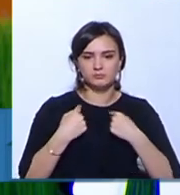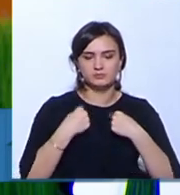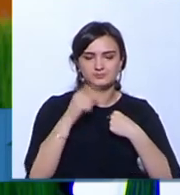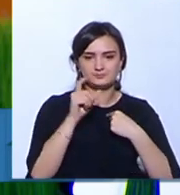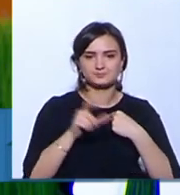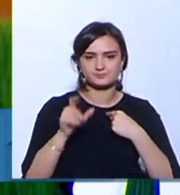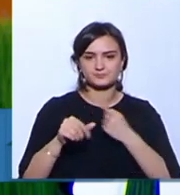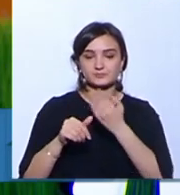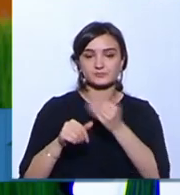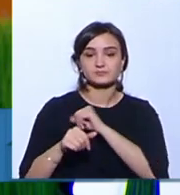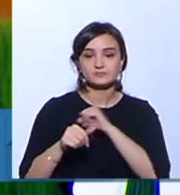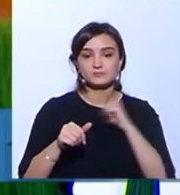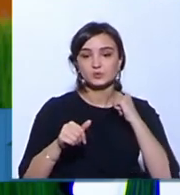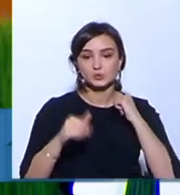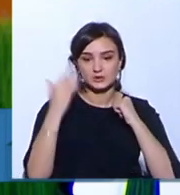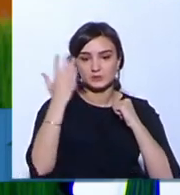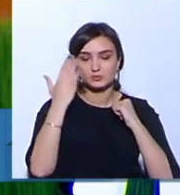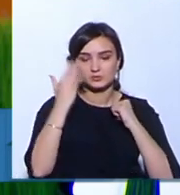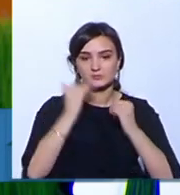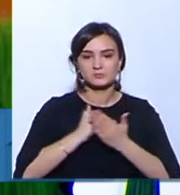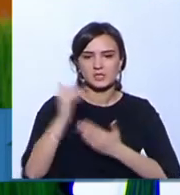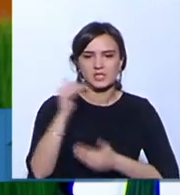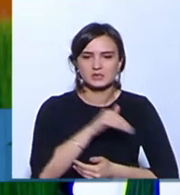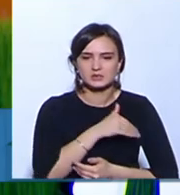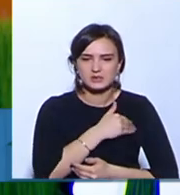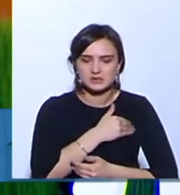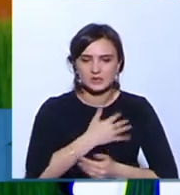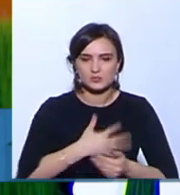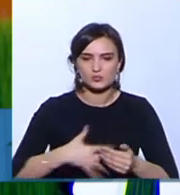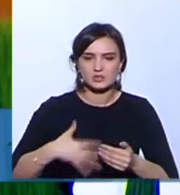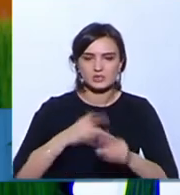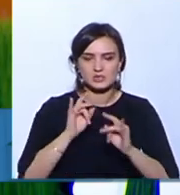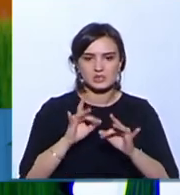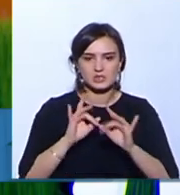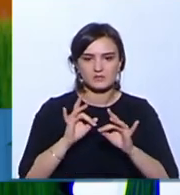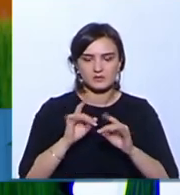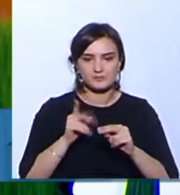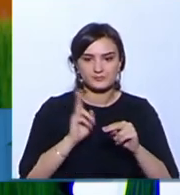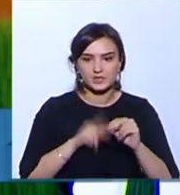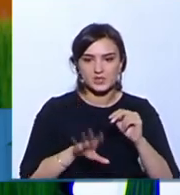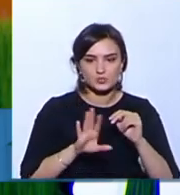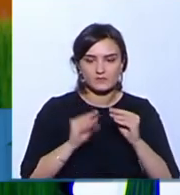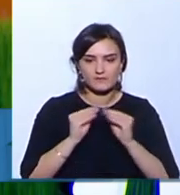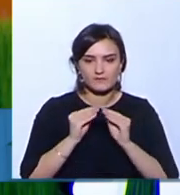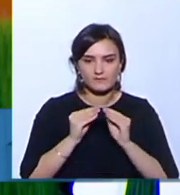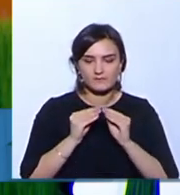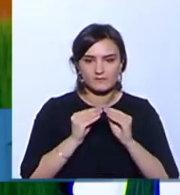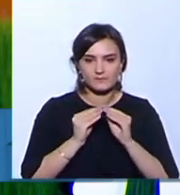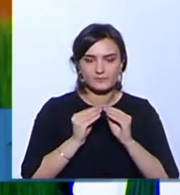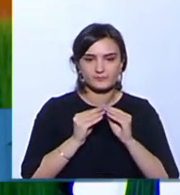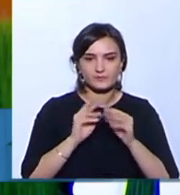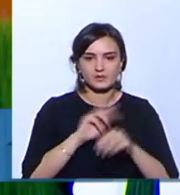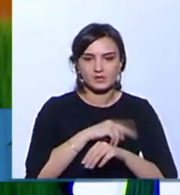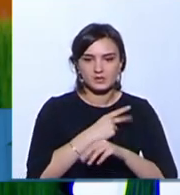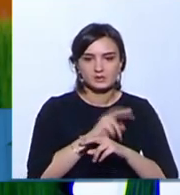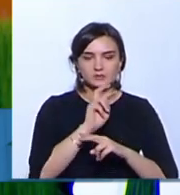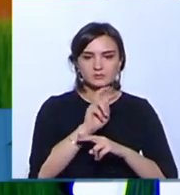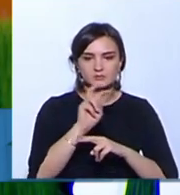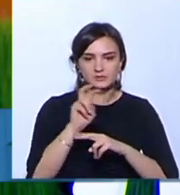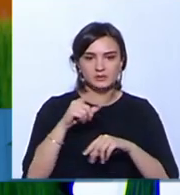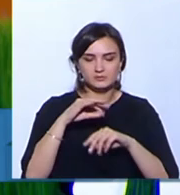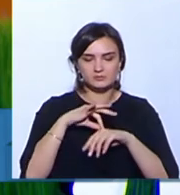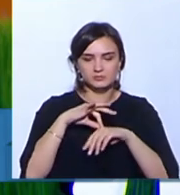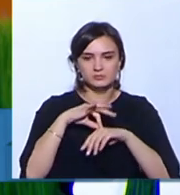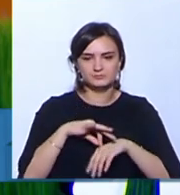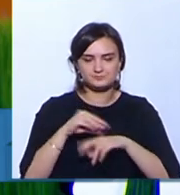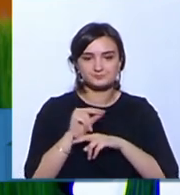ადამიანებს, თქვენ თვითონ წარმოიდგინეთ მაღალი სიცხე, მუცლის ტკივილი, რომელსაც არ აქვს დასასრული, დადის ერთი კლინიკიდან მეორეში, იტარებს